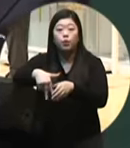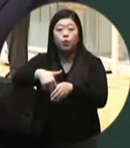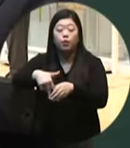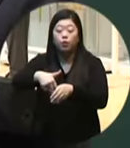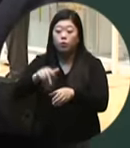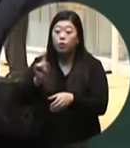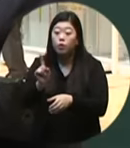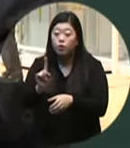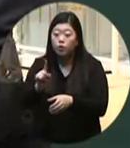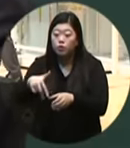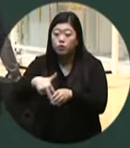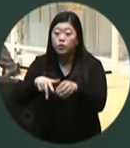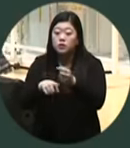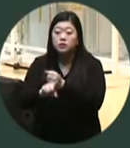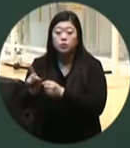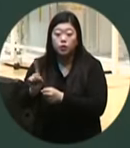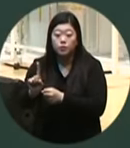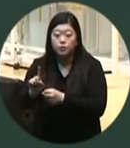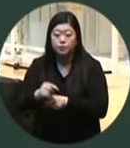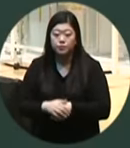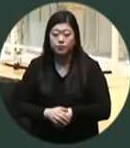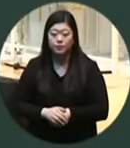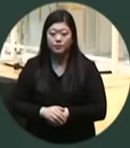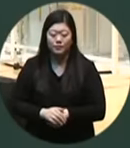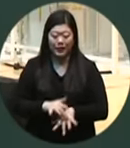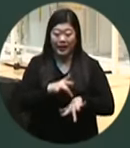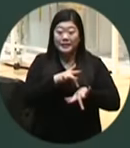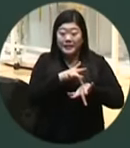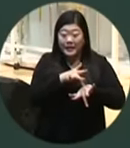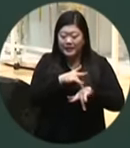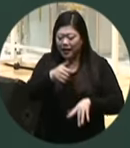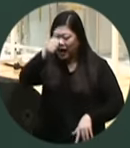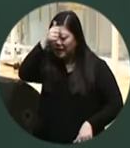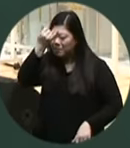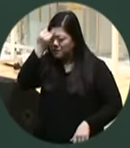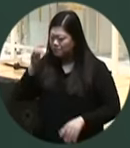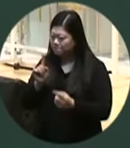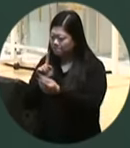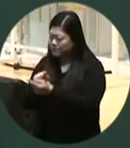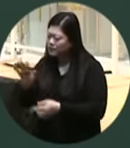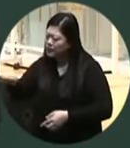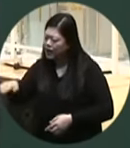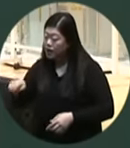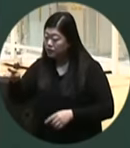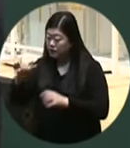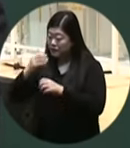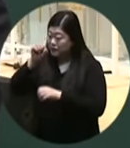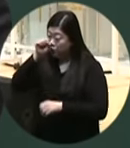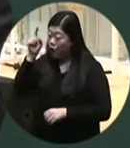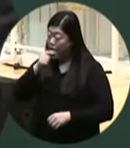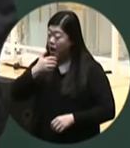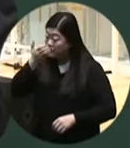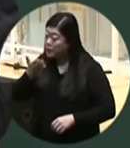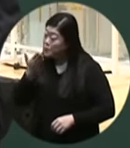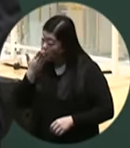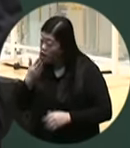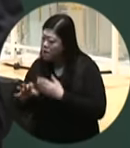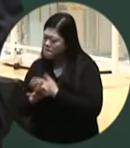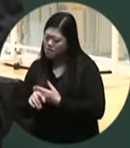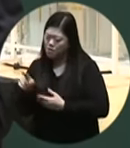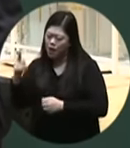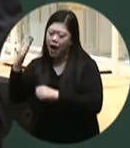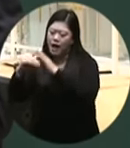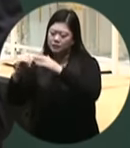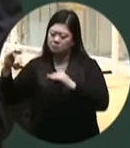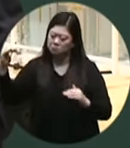사단이 와서요. 네가 이거 먹으면 하나님처럼 되는 것이라. Satan came to the woman and says, "If you eat this, you will be like God."